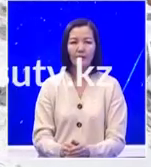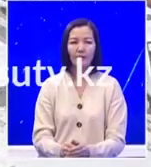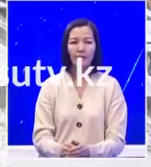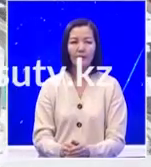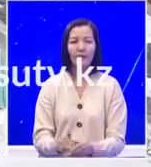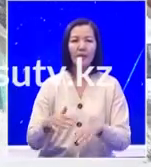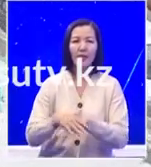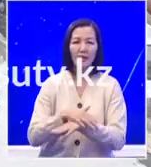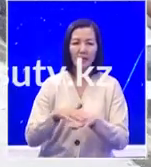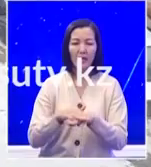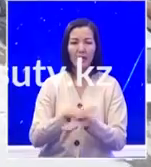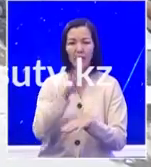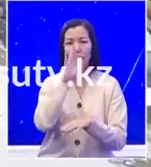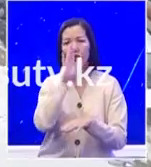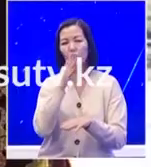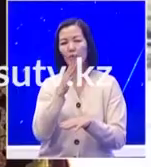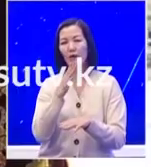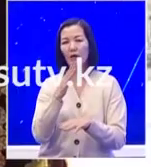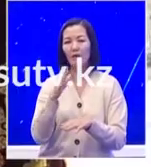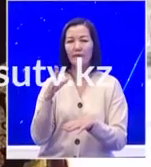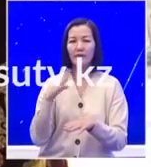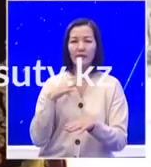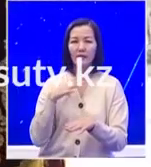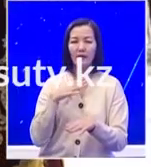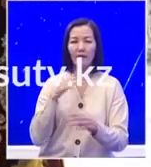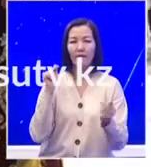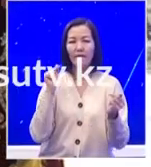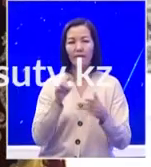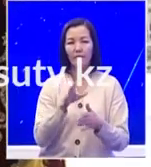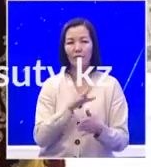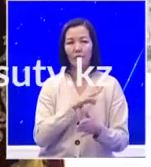Еліне ес, дұшпанға сес болған Алдияр Елекеұлы